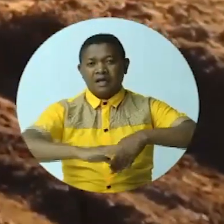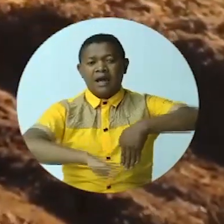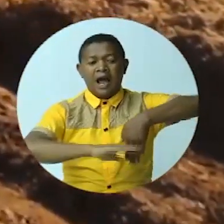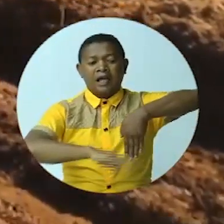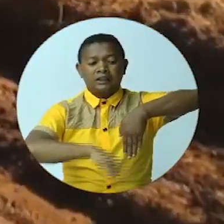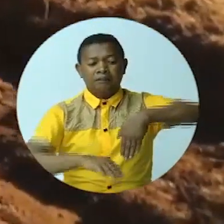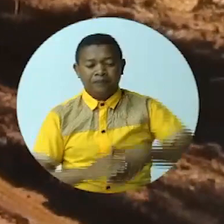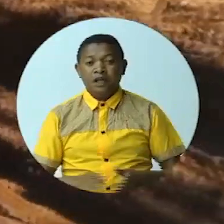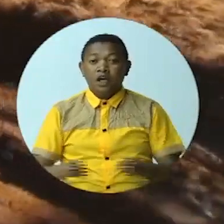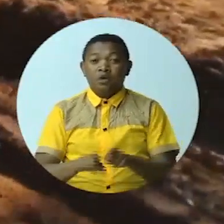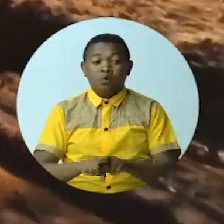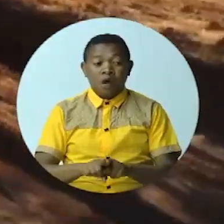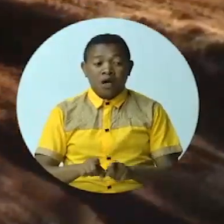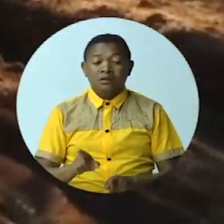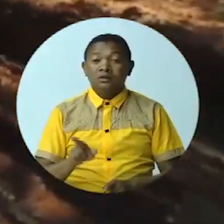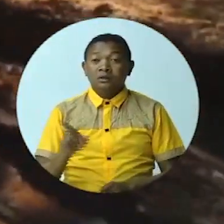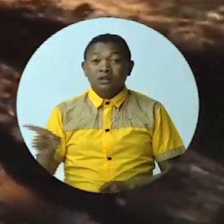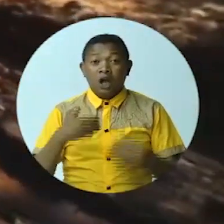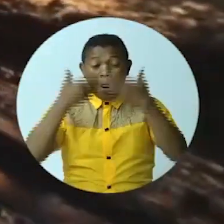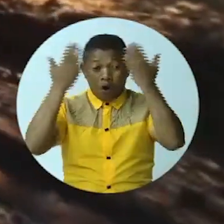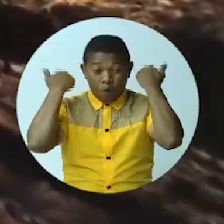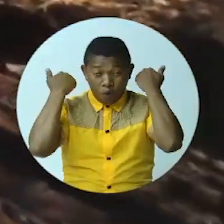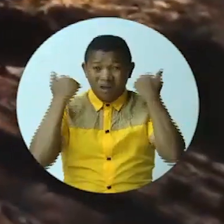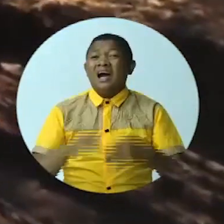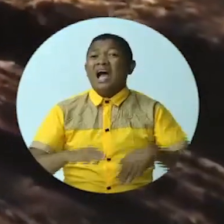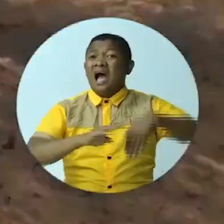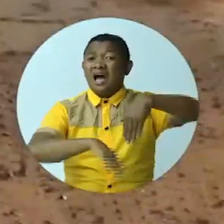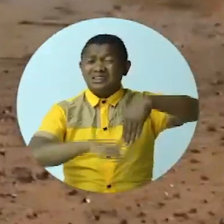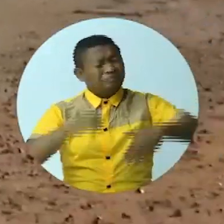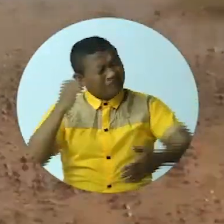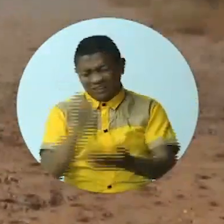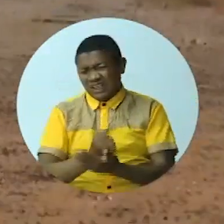ny vahoaka atiatsimo a dia efa sahirana